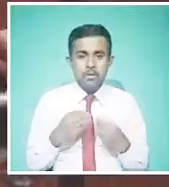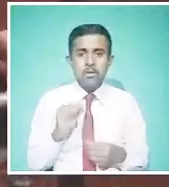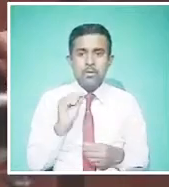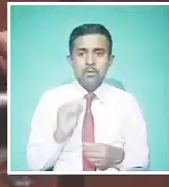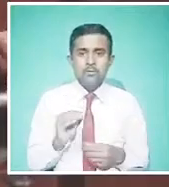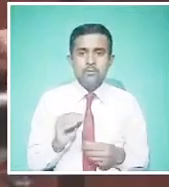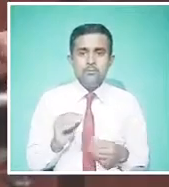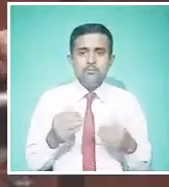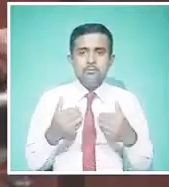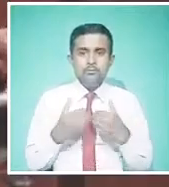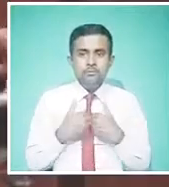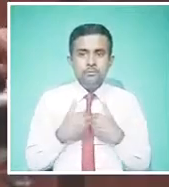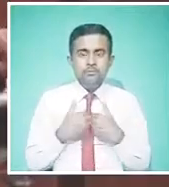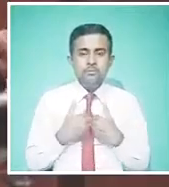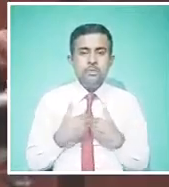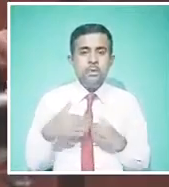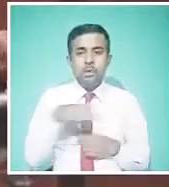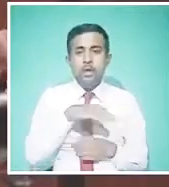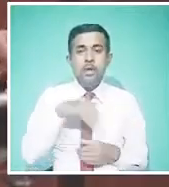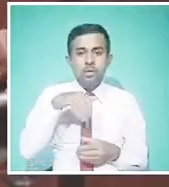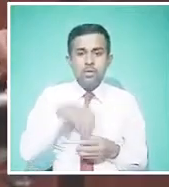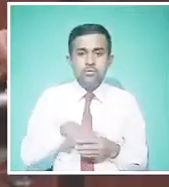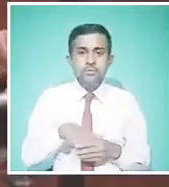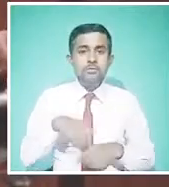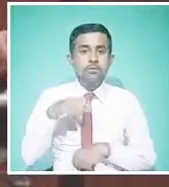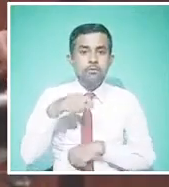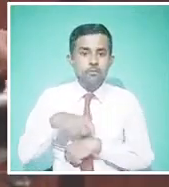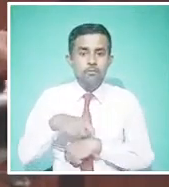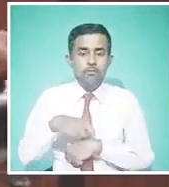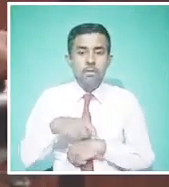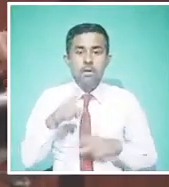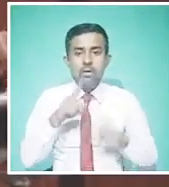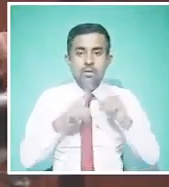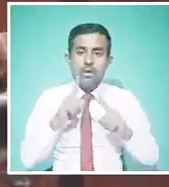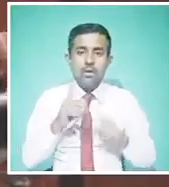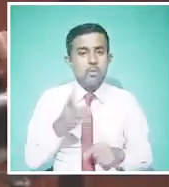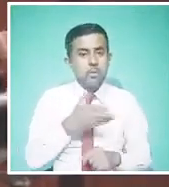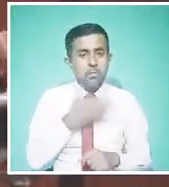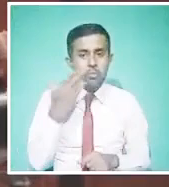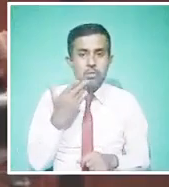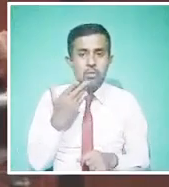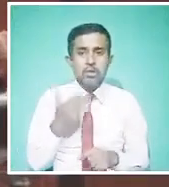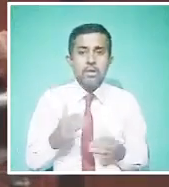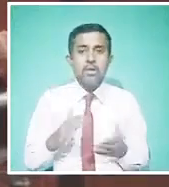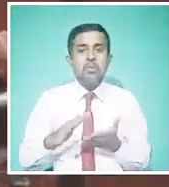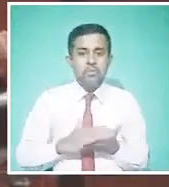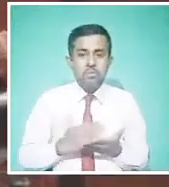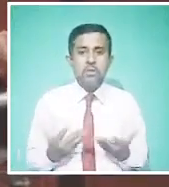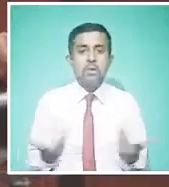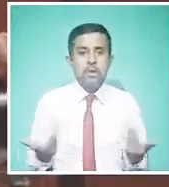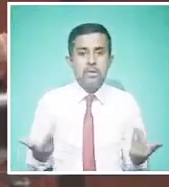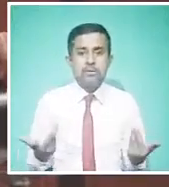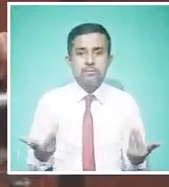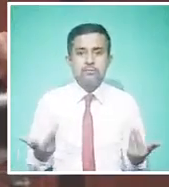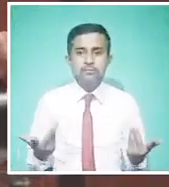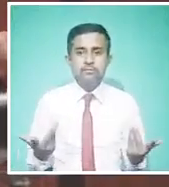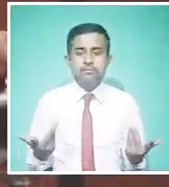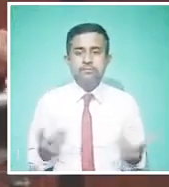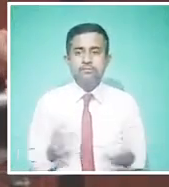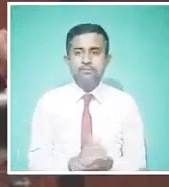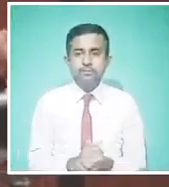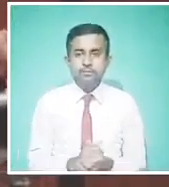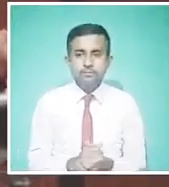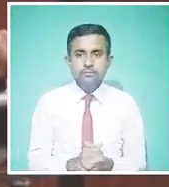முடிவு எடுப்பதில்லை. மாவட்ட மட்டத்திலே தான் இந்த பிரச்சனை எடுக்கப்பட வேண்டும். அதற்கான வாய்ப்பை சம்பந்தப்பட்ட